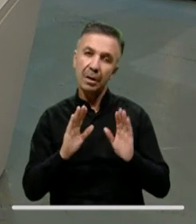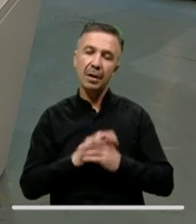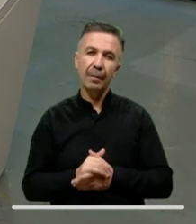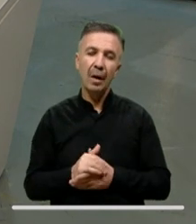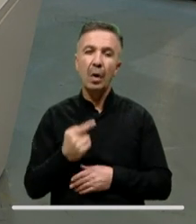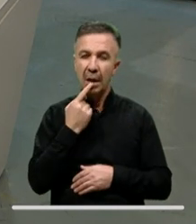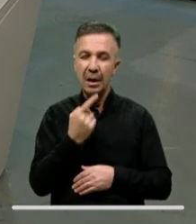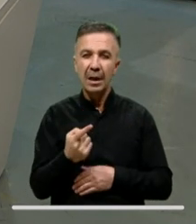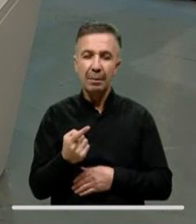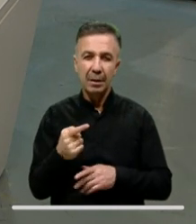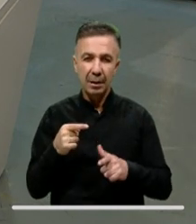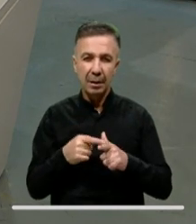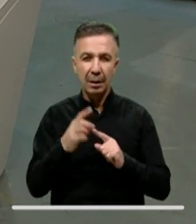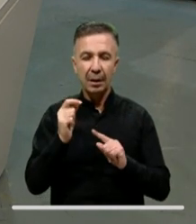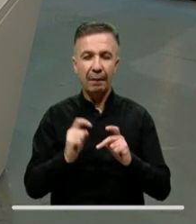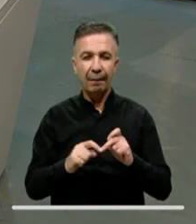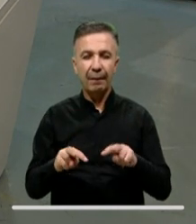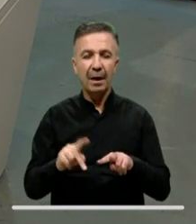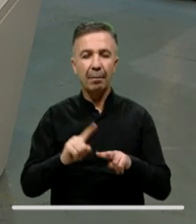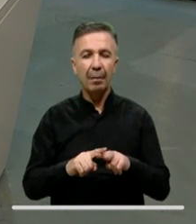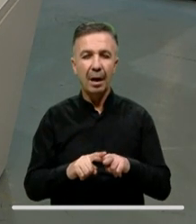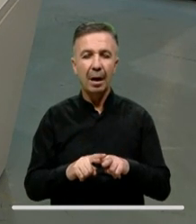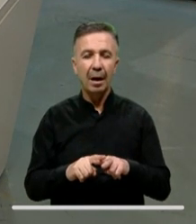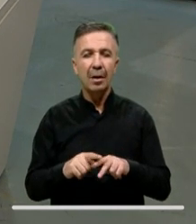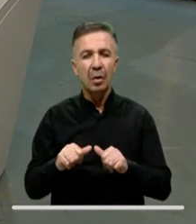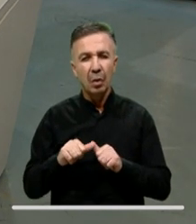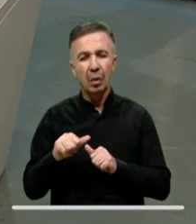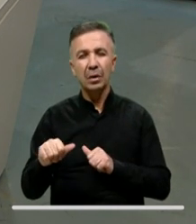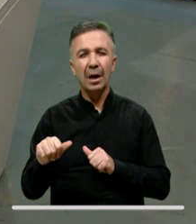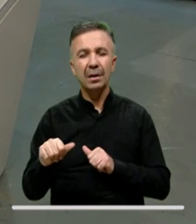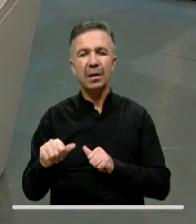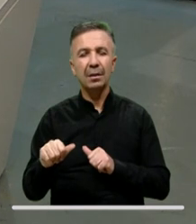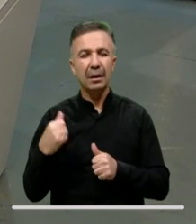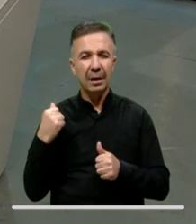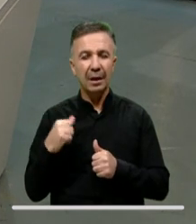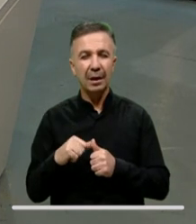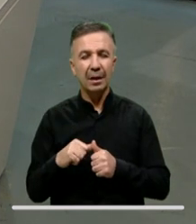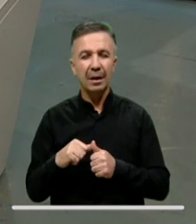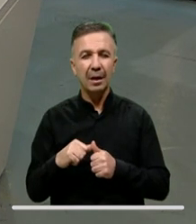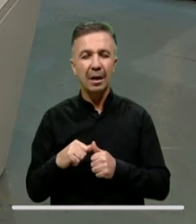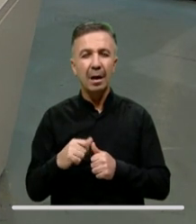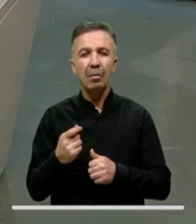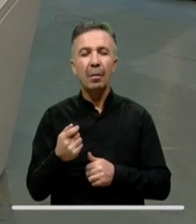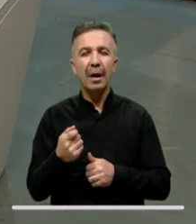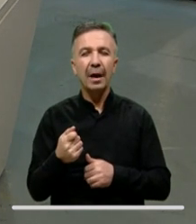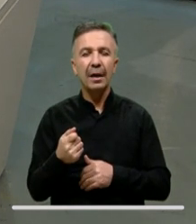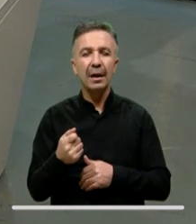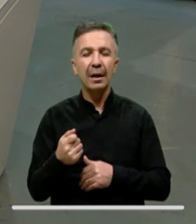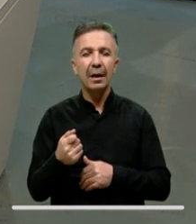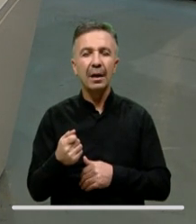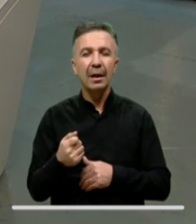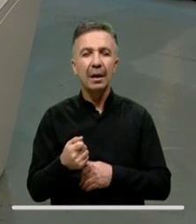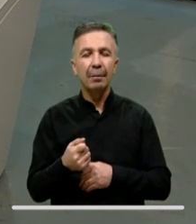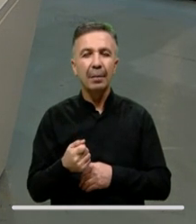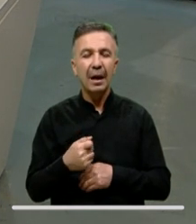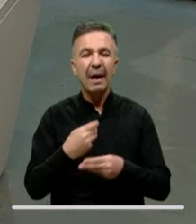o dediğimiz firma uzattı, uzattı. Aha bugün, aha yarın. Ondan sonra tekrar dedi ki onaylamıyorum. Ben size bu krediyi çıkartmıyorum